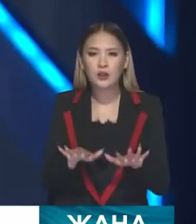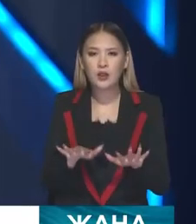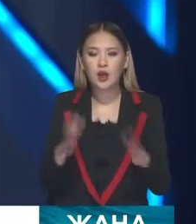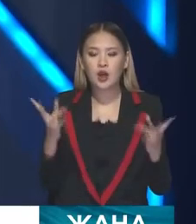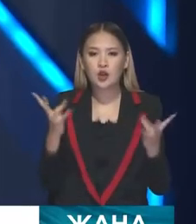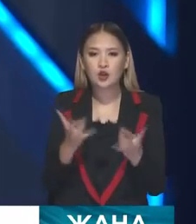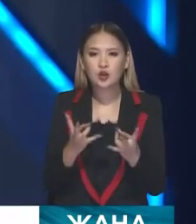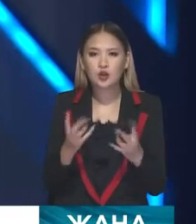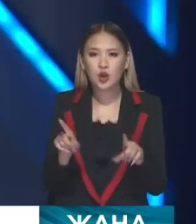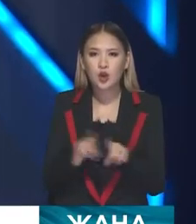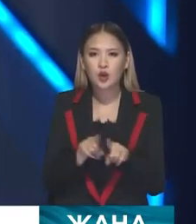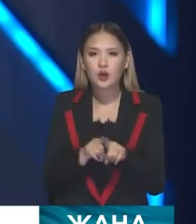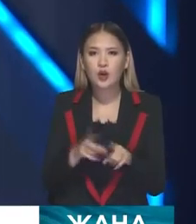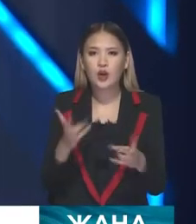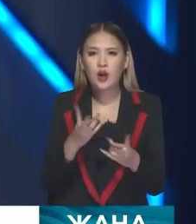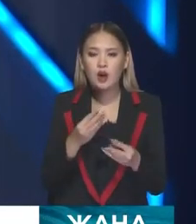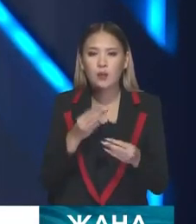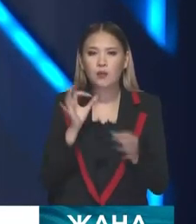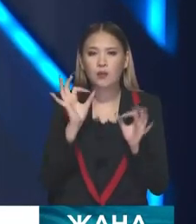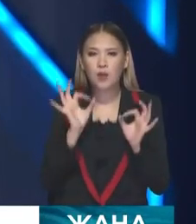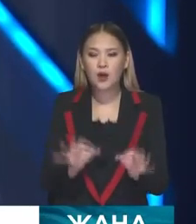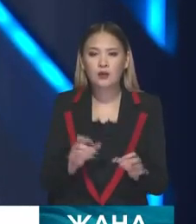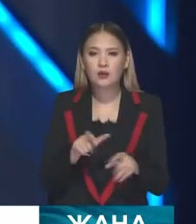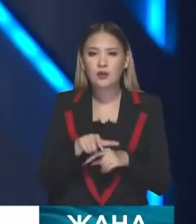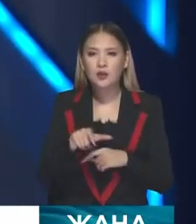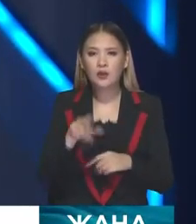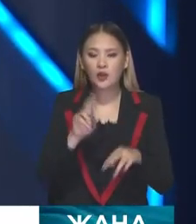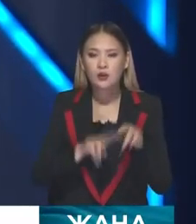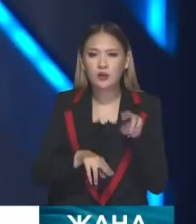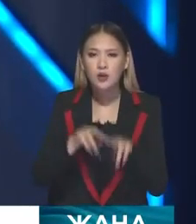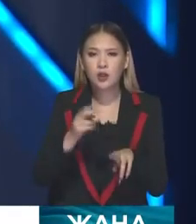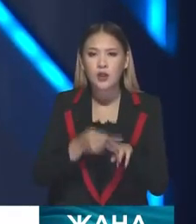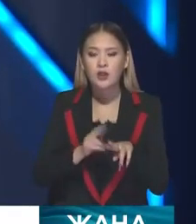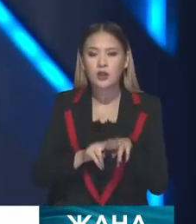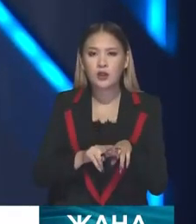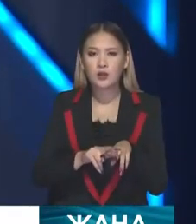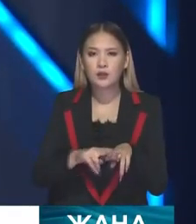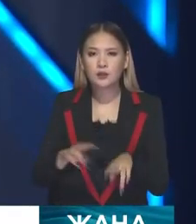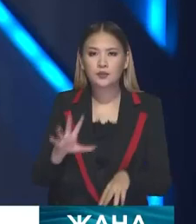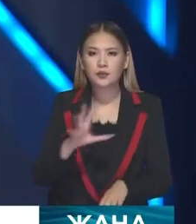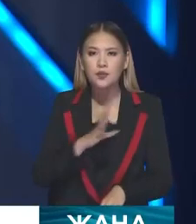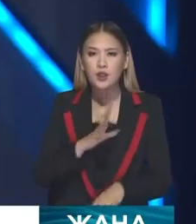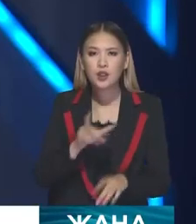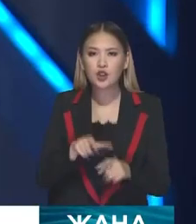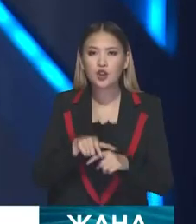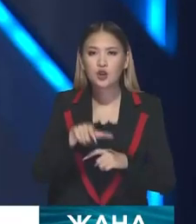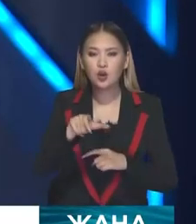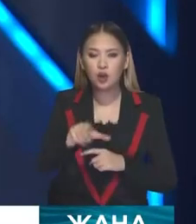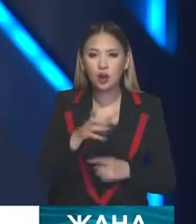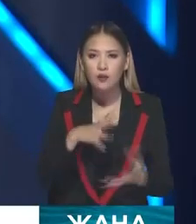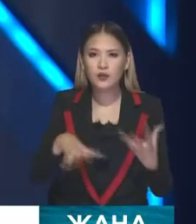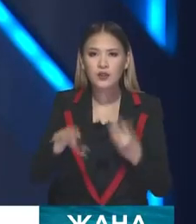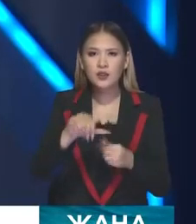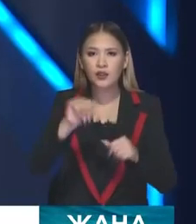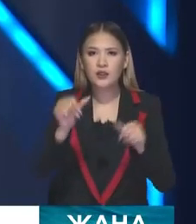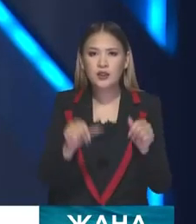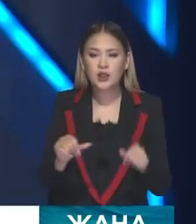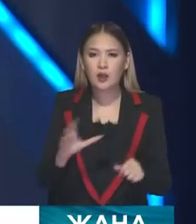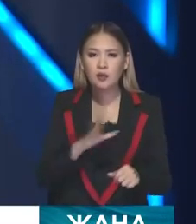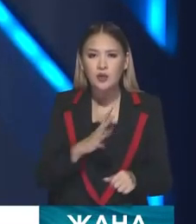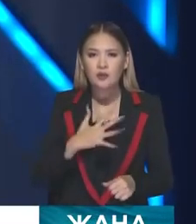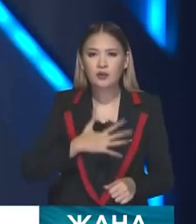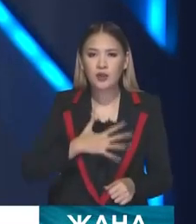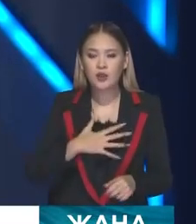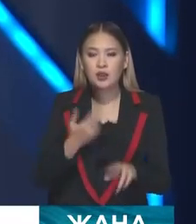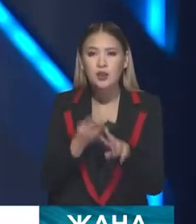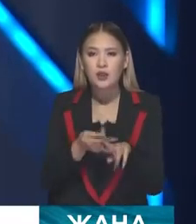қажеттілігі, және оның сапасы. Өйткені біздің қазіргі уақытта біз жаңа стандарт әзірледік. Битумға жолдың барлық жеріне трещина болады, ол сапасына байланысты емес,